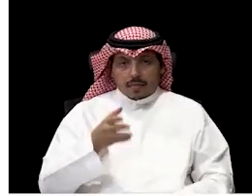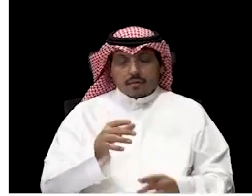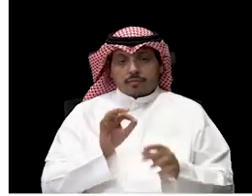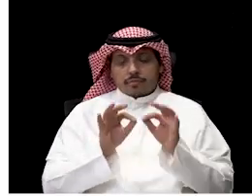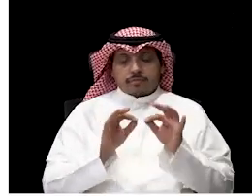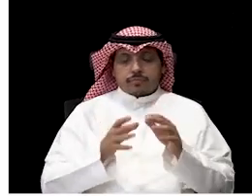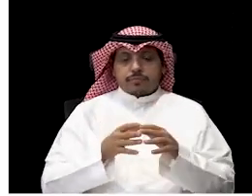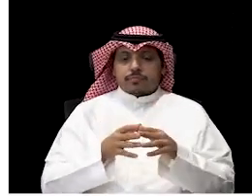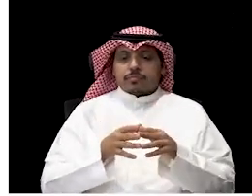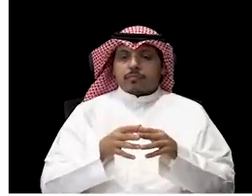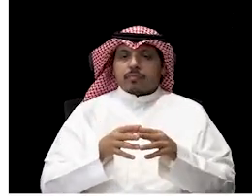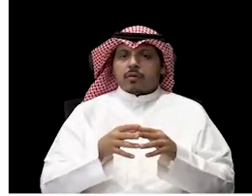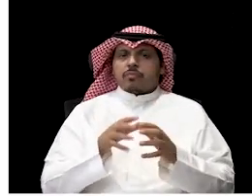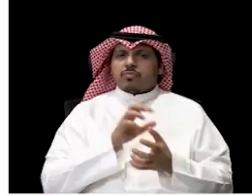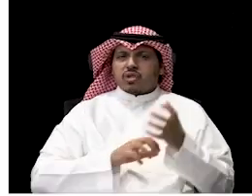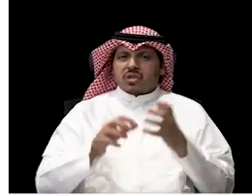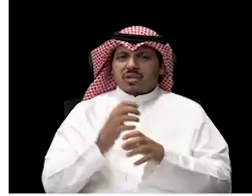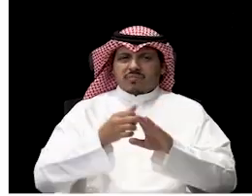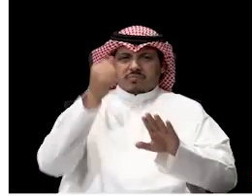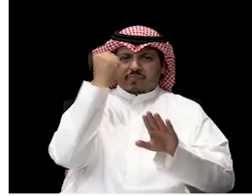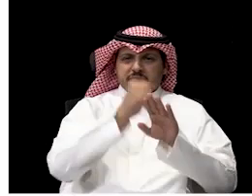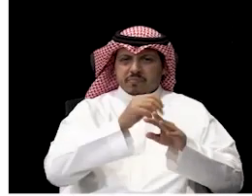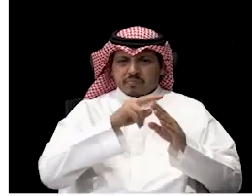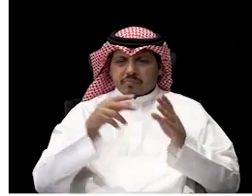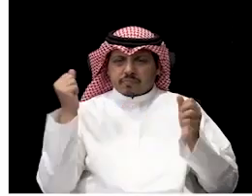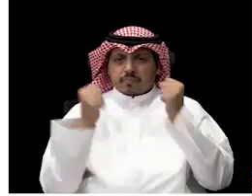المخدرات والجرائم في المجتمعات التي تكثر فيها البطالة.